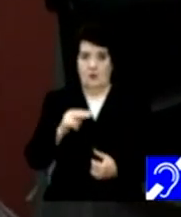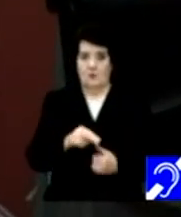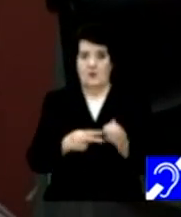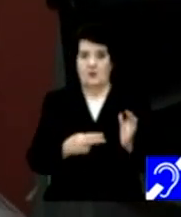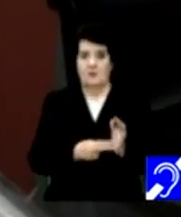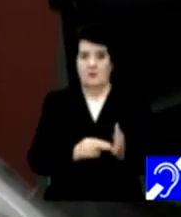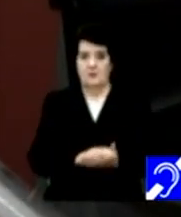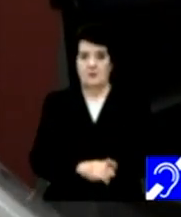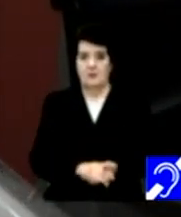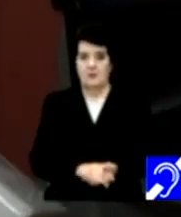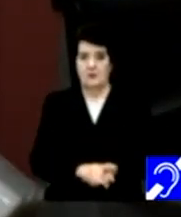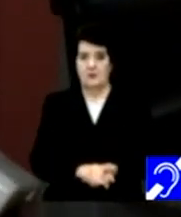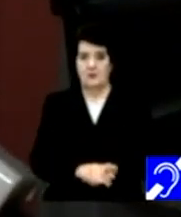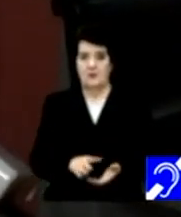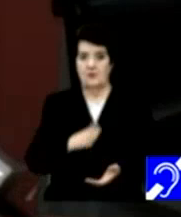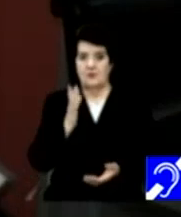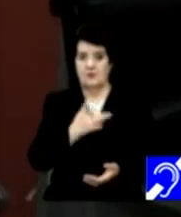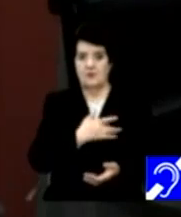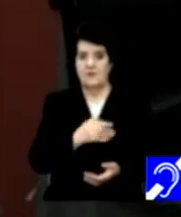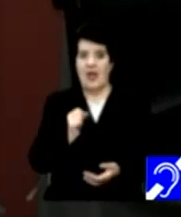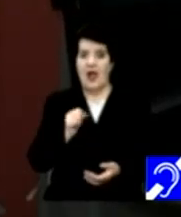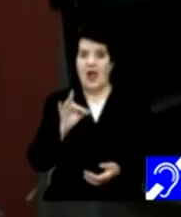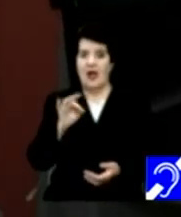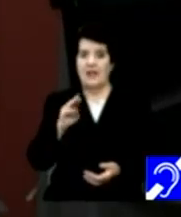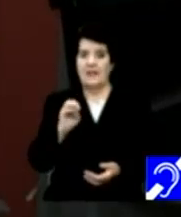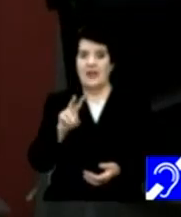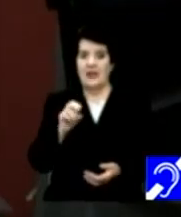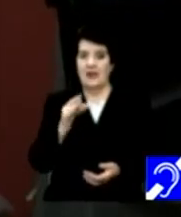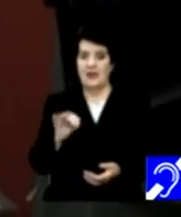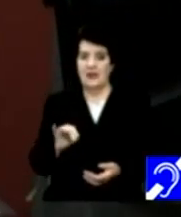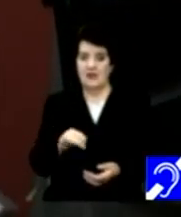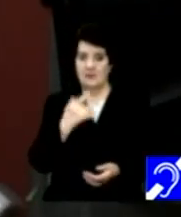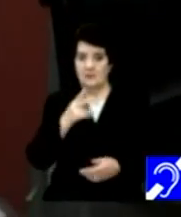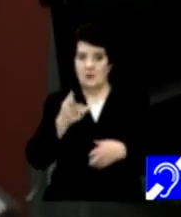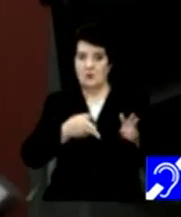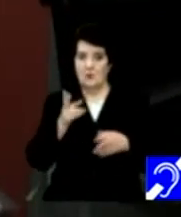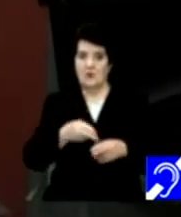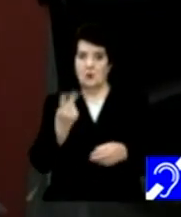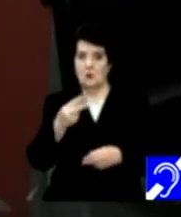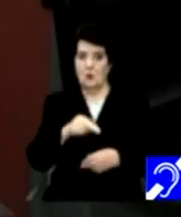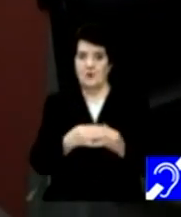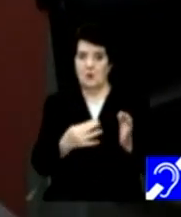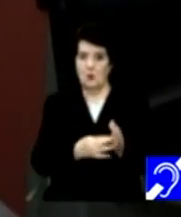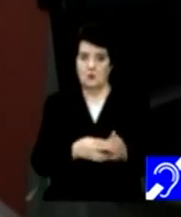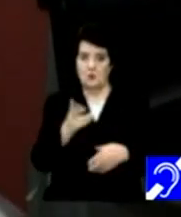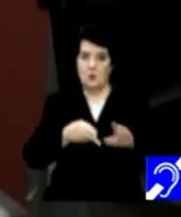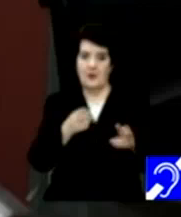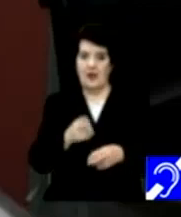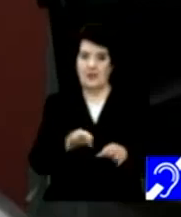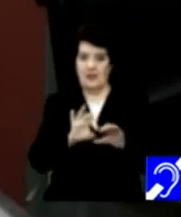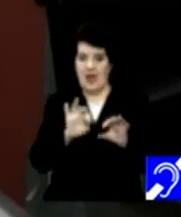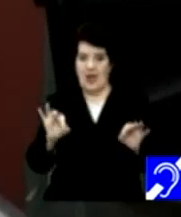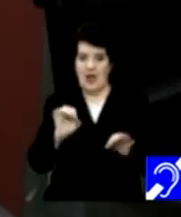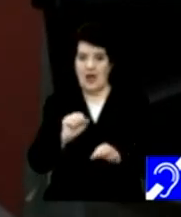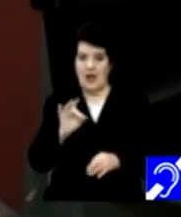2017 și mi s-au stupat arteriile și s-a operat din 2019. Și am un